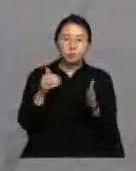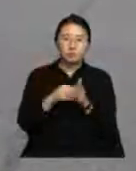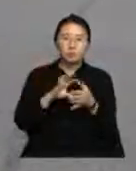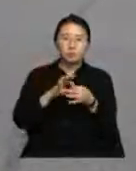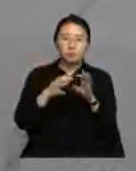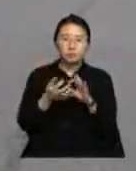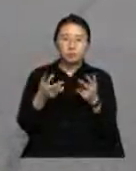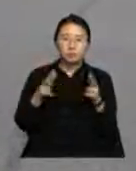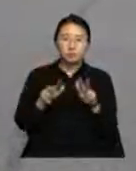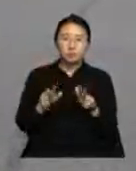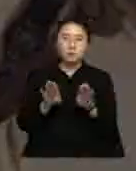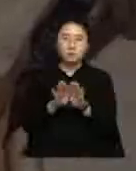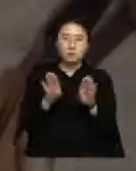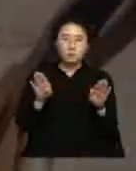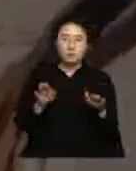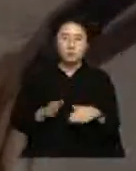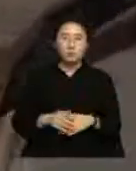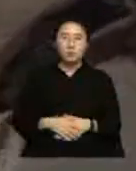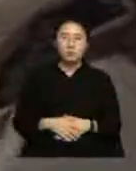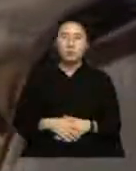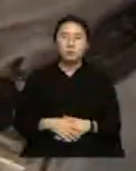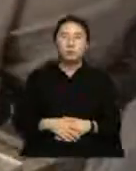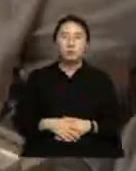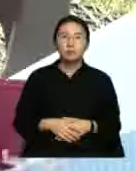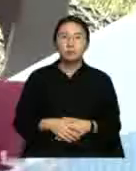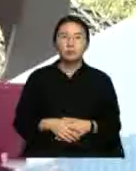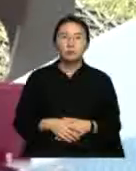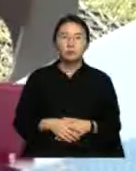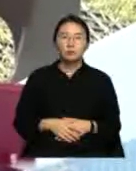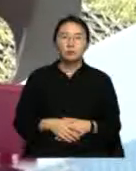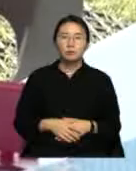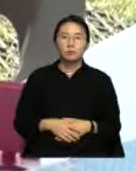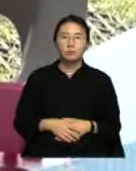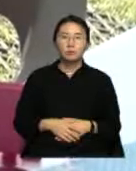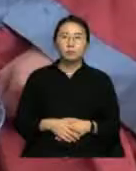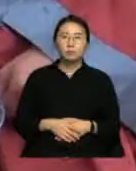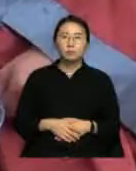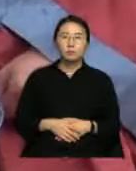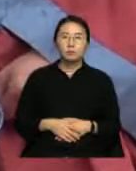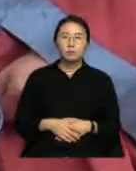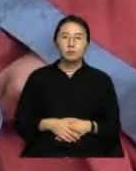올림픽공원 일대에서 펼쳐집니다. 딜라이브 서울경기 케이블TV 서정암입니다.